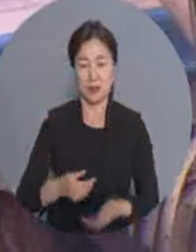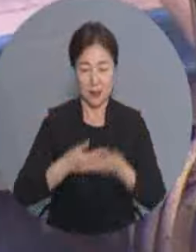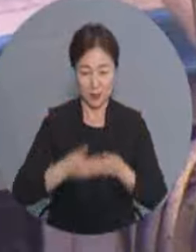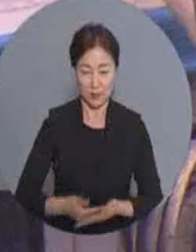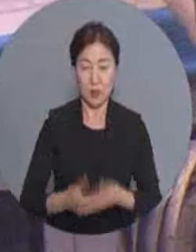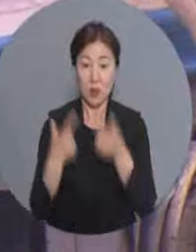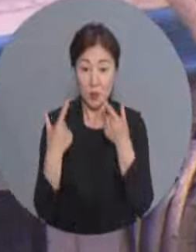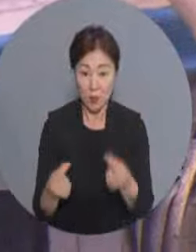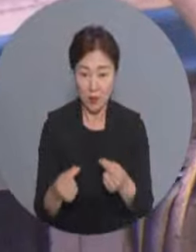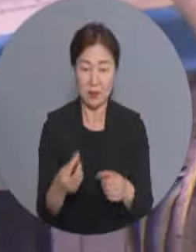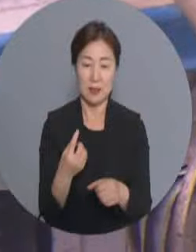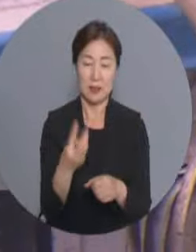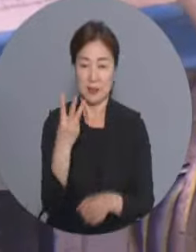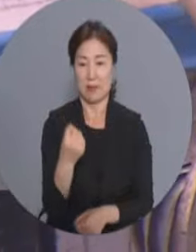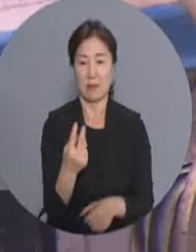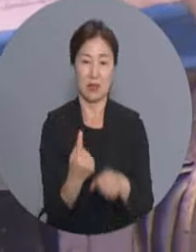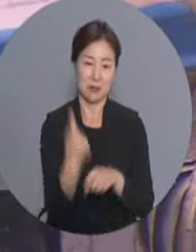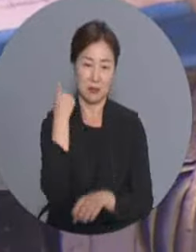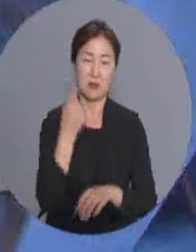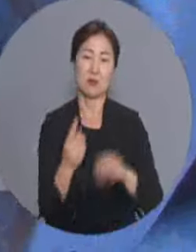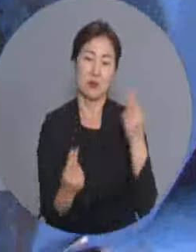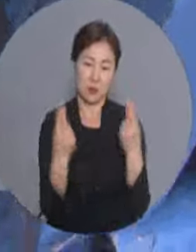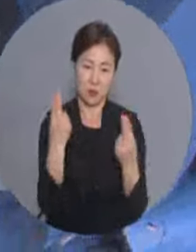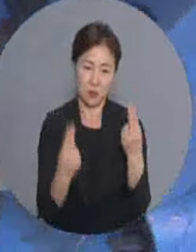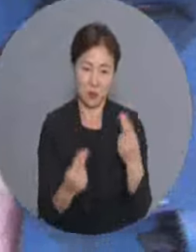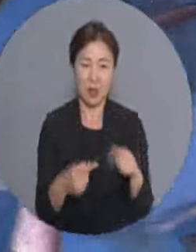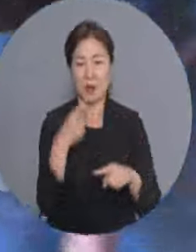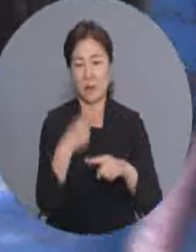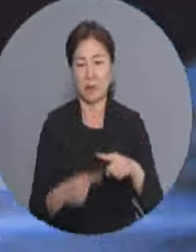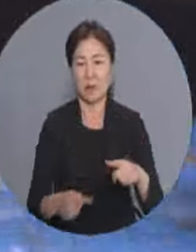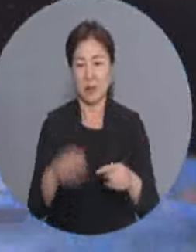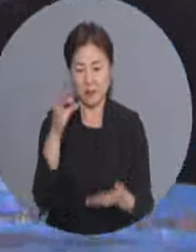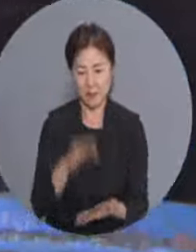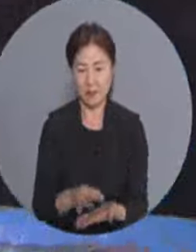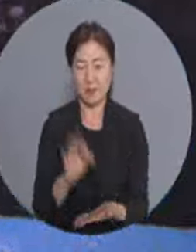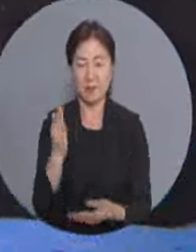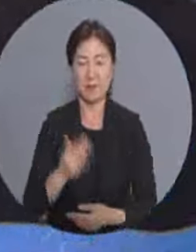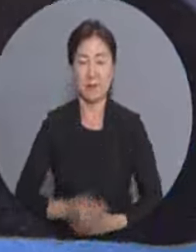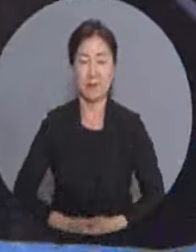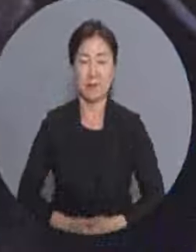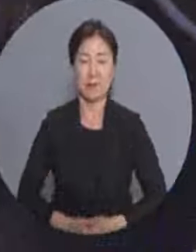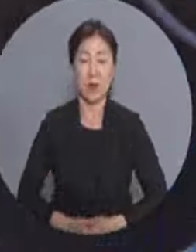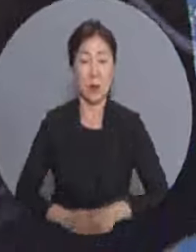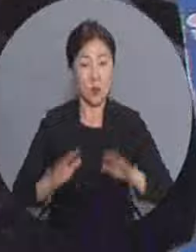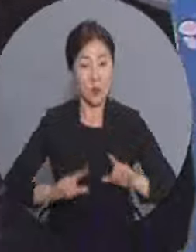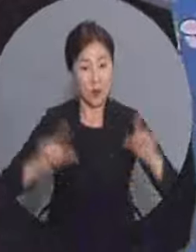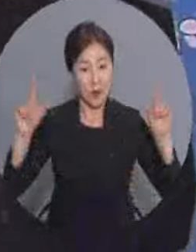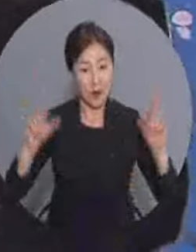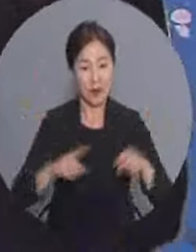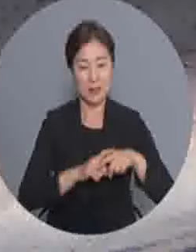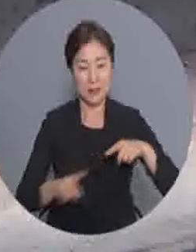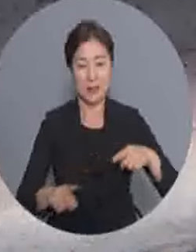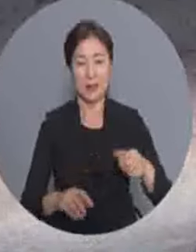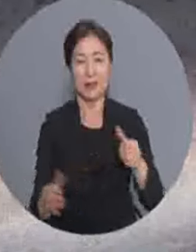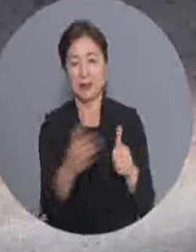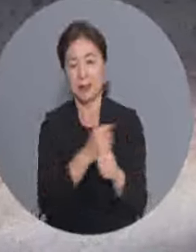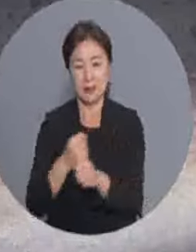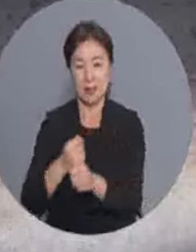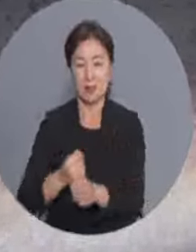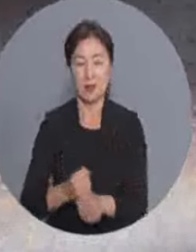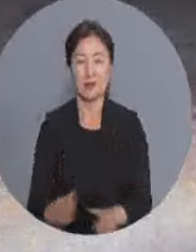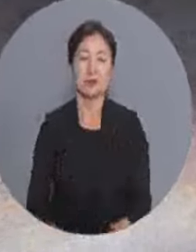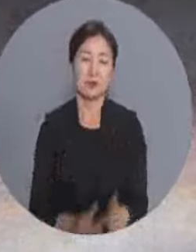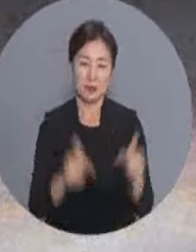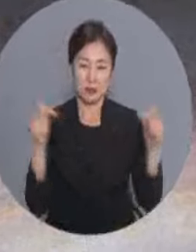3만 원 넘게 받았던 지난해와 비교해보면 반토막 수준입니다. 올해 갯장어 생산량이 큰 폭으로